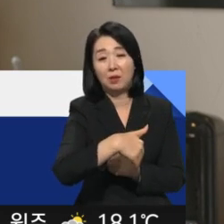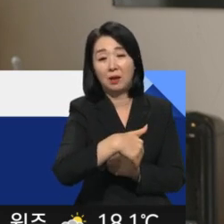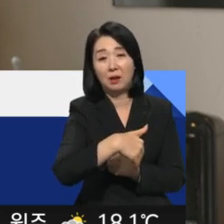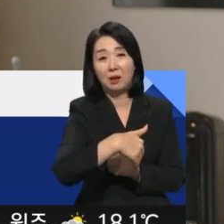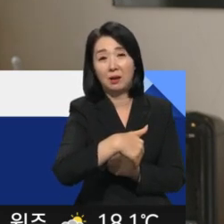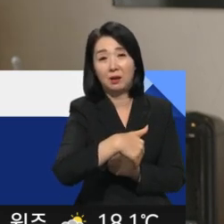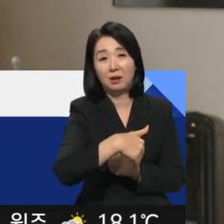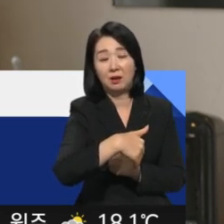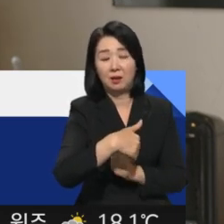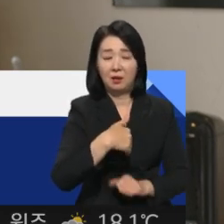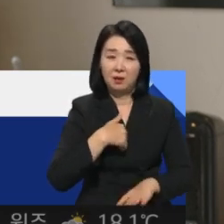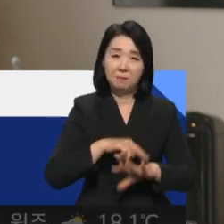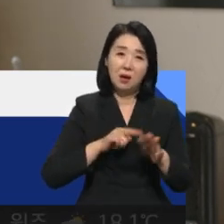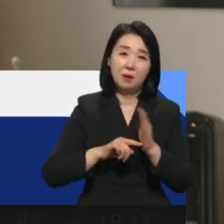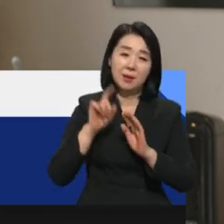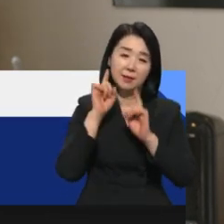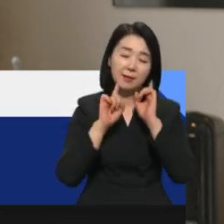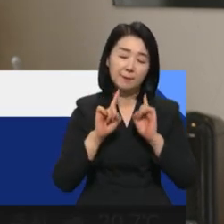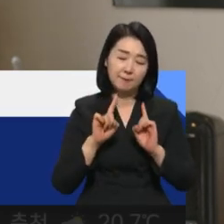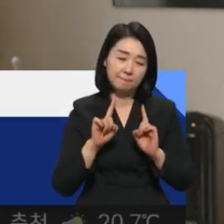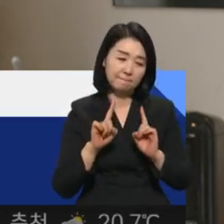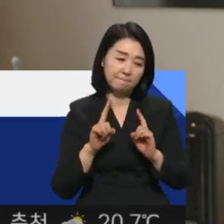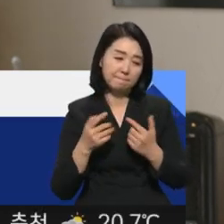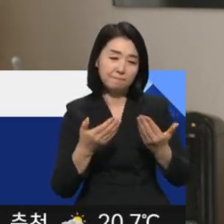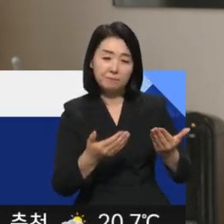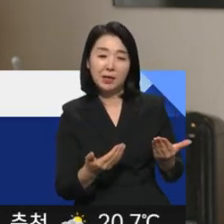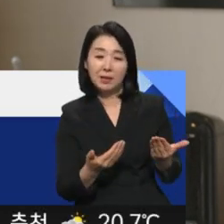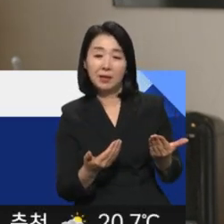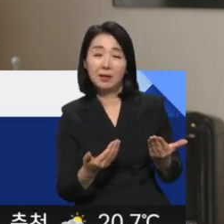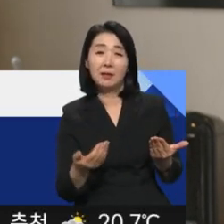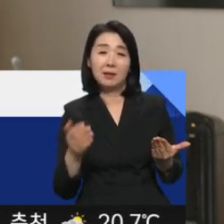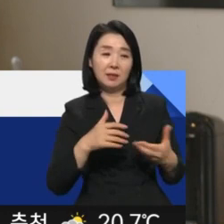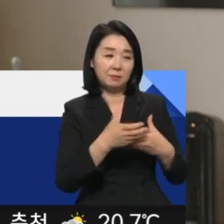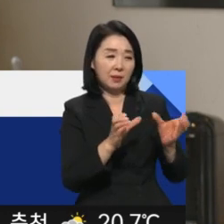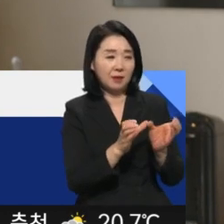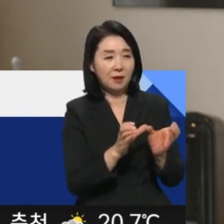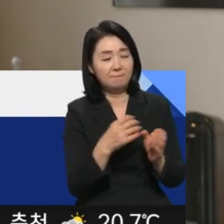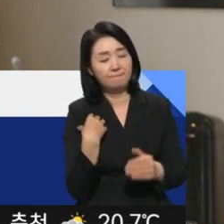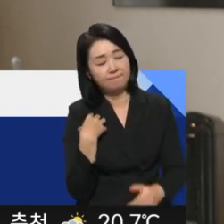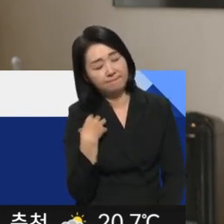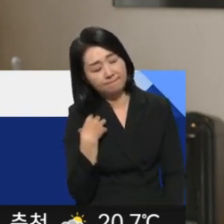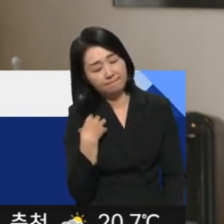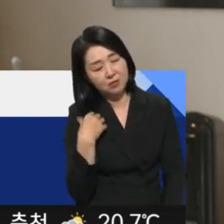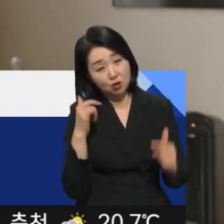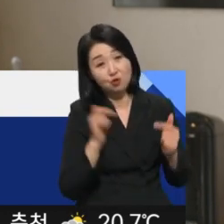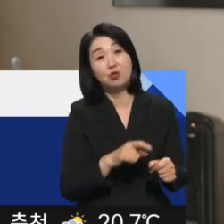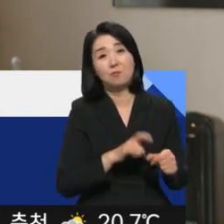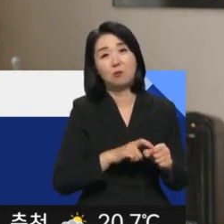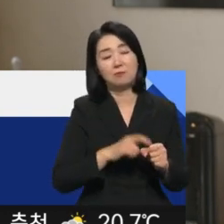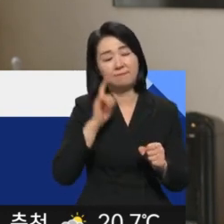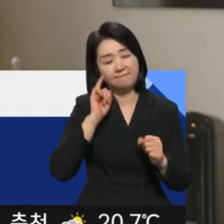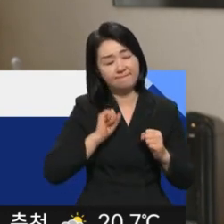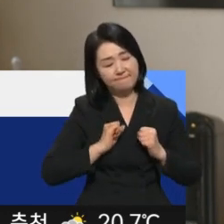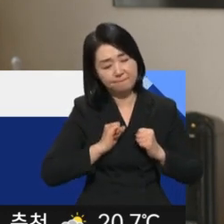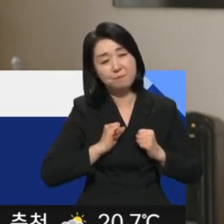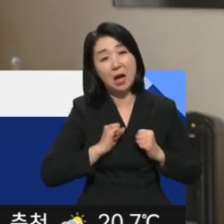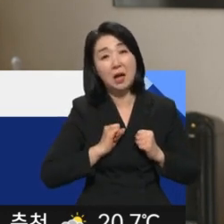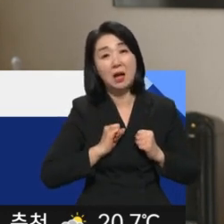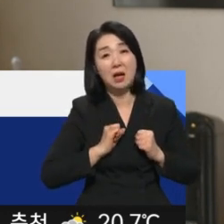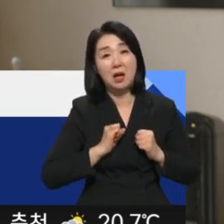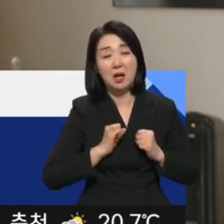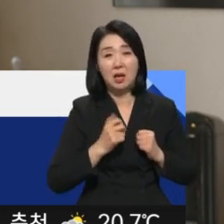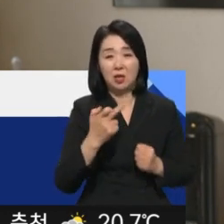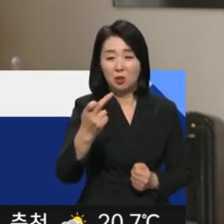빌려서 마음의 상처를 받으면서도 당을 위해 부담을 감수하고 고군분투하여 이겨내신 12분의